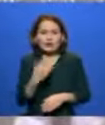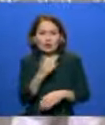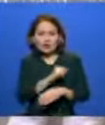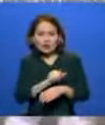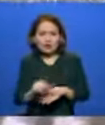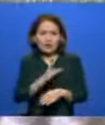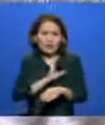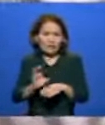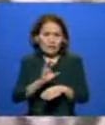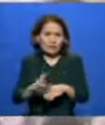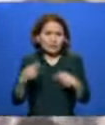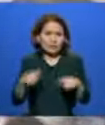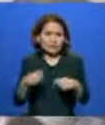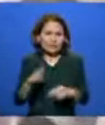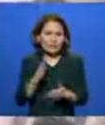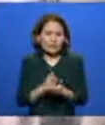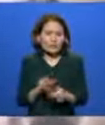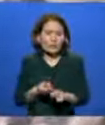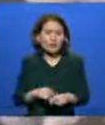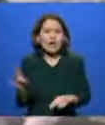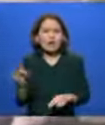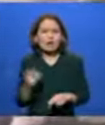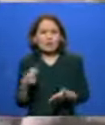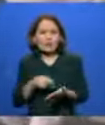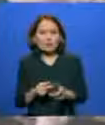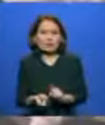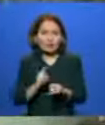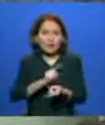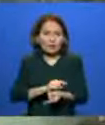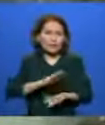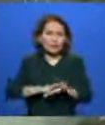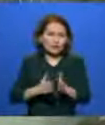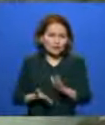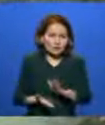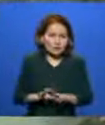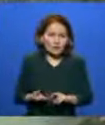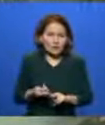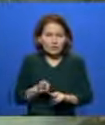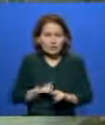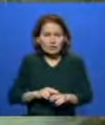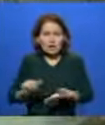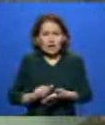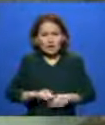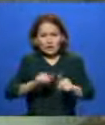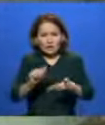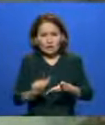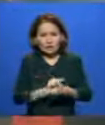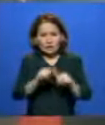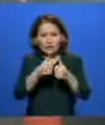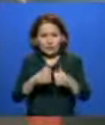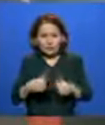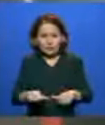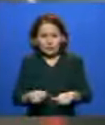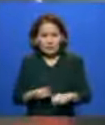еді. Енді рубль бағамындағы өзгерістерге байланысты келісімшарттар қайта қаралып жатыр. Шығынға батпау жағын ескеруіміз керек